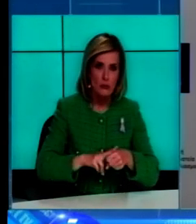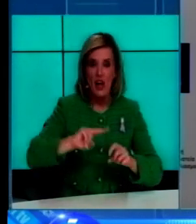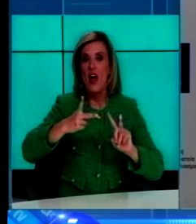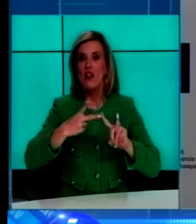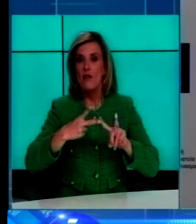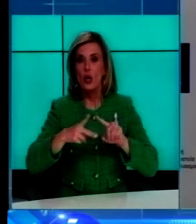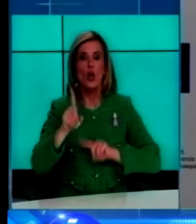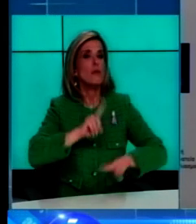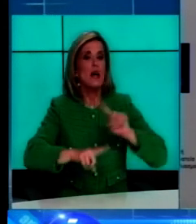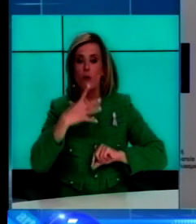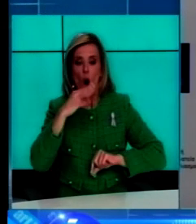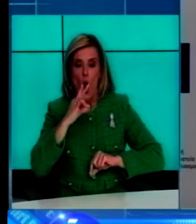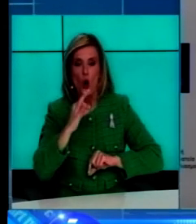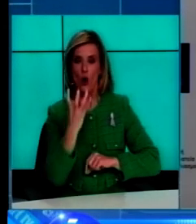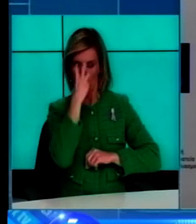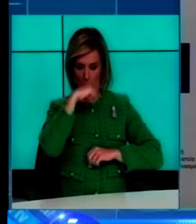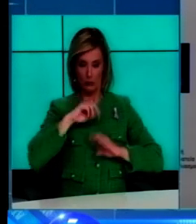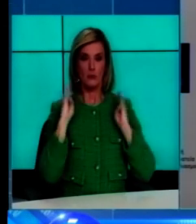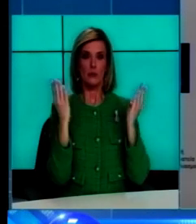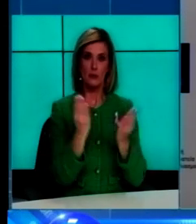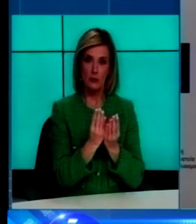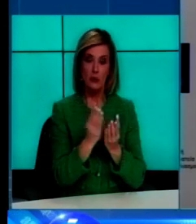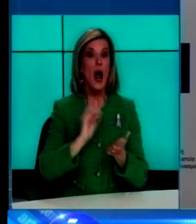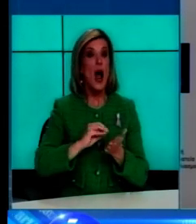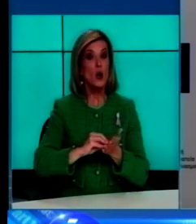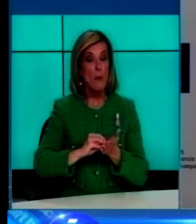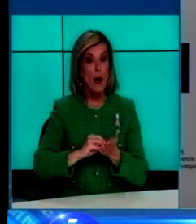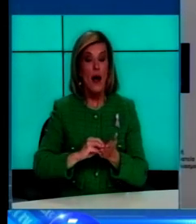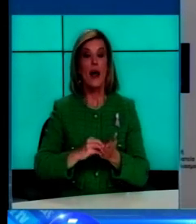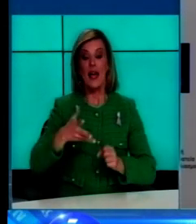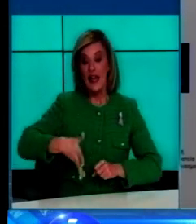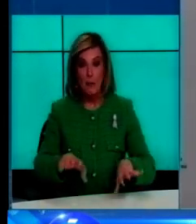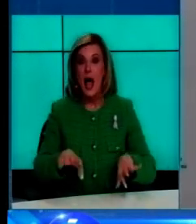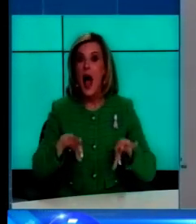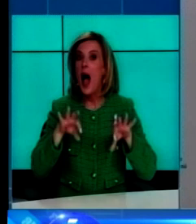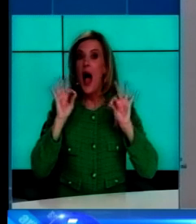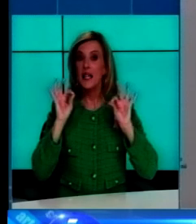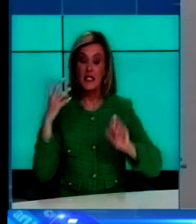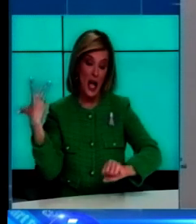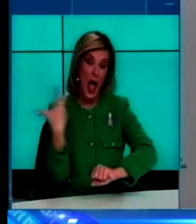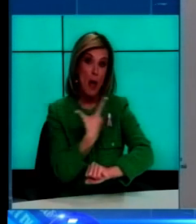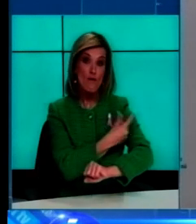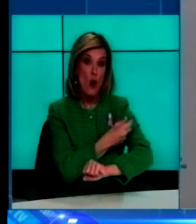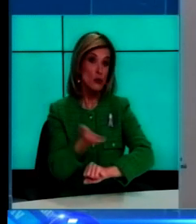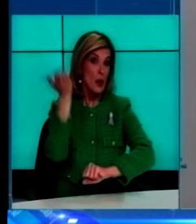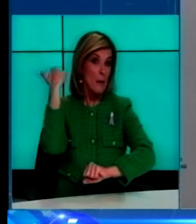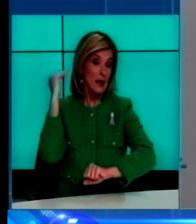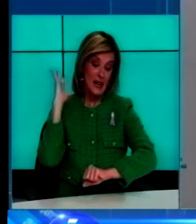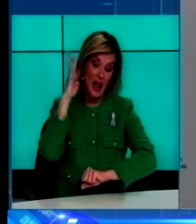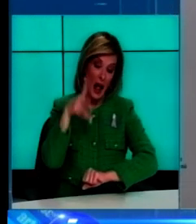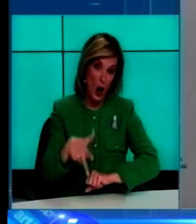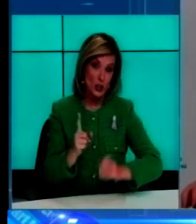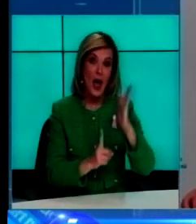σύγκριση, και για τις ηλικίες άνω των 60 και κάτω των 60, η τρίτη σύγκριση. Στη συνέχεια, παρουσίασε